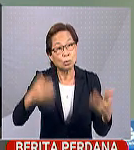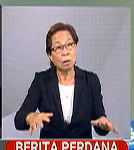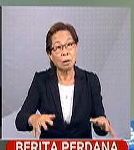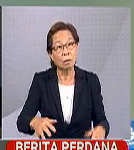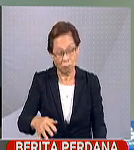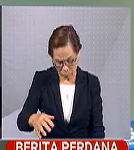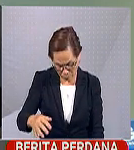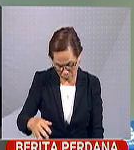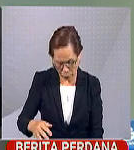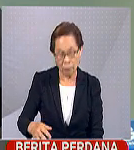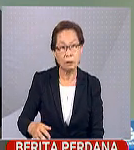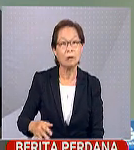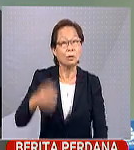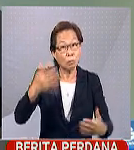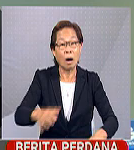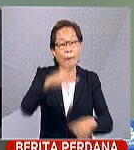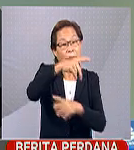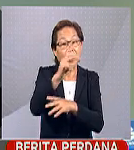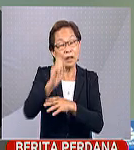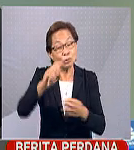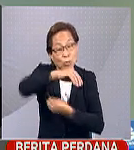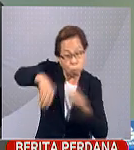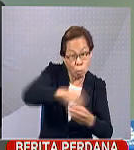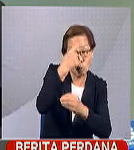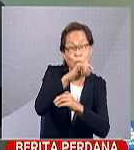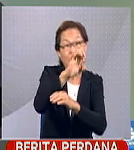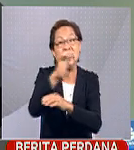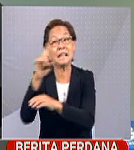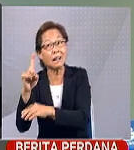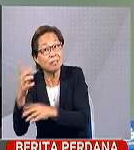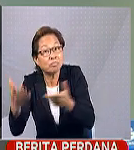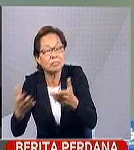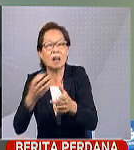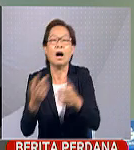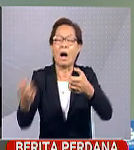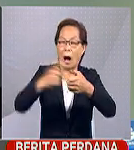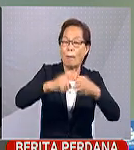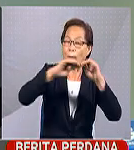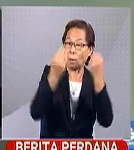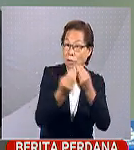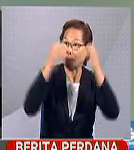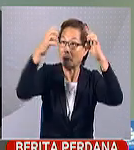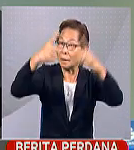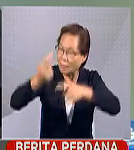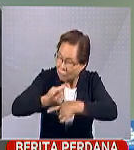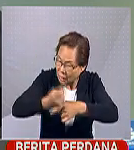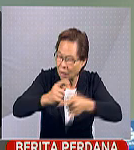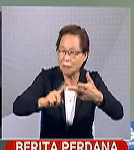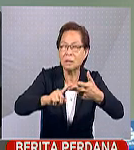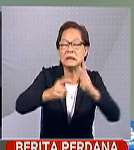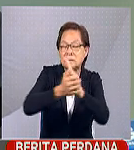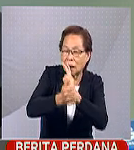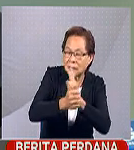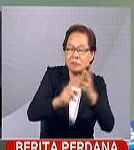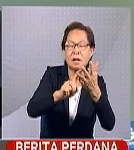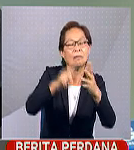dah melakukan transformation untuk e-dagang. Kemudian soal masyarakat ialah pendidikan, latihan, talent